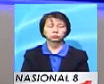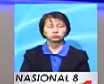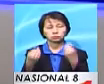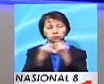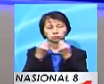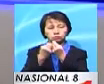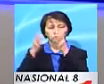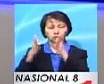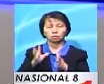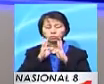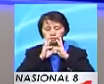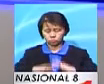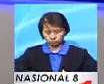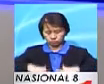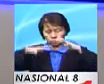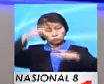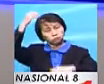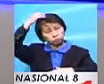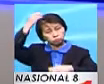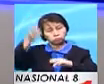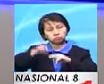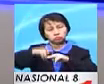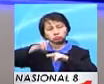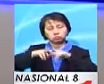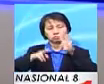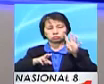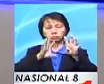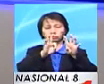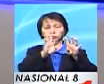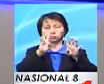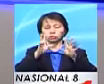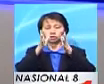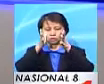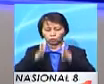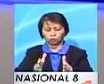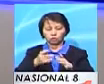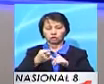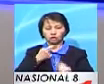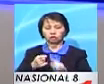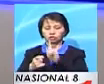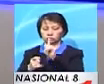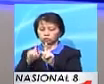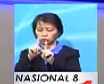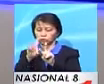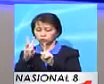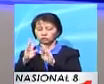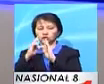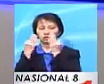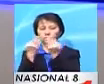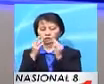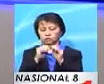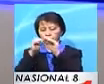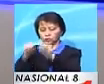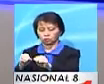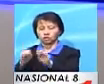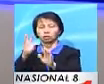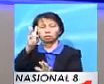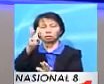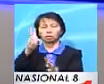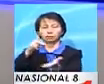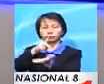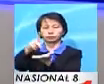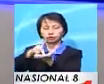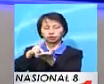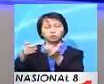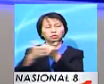Jumlah mangsa banjir di Selangor terus meningkat dengan 497 orang daripada 116 keluarga ditempatkan di 6 pusat